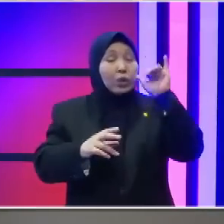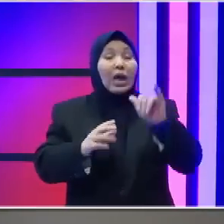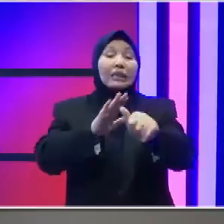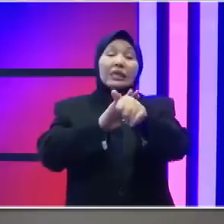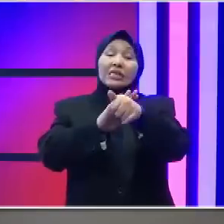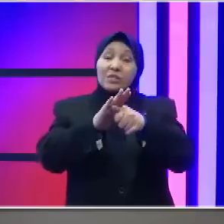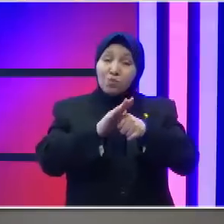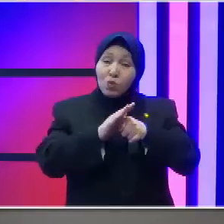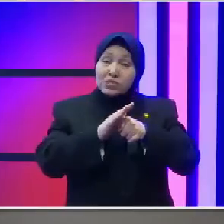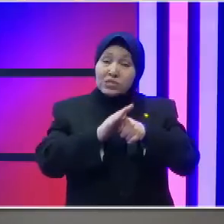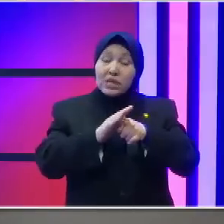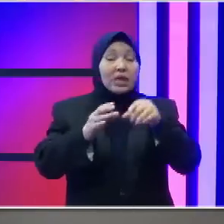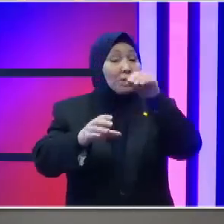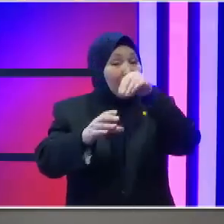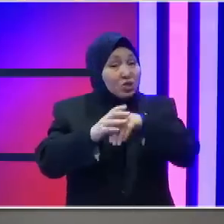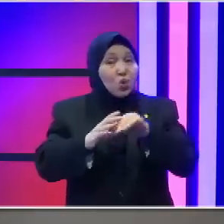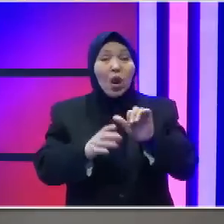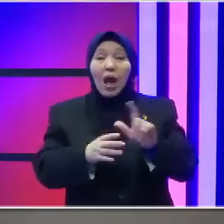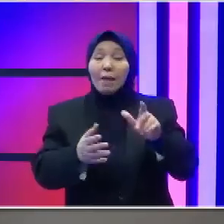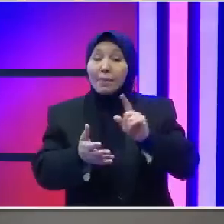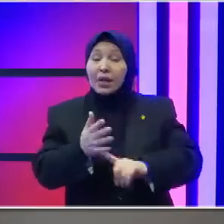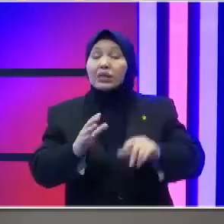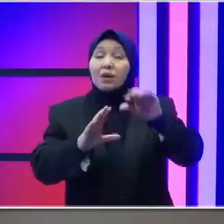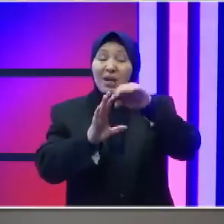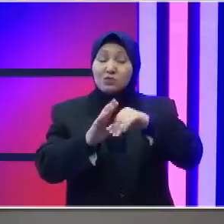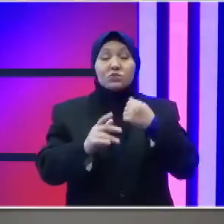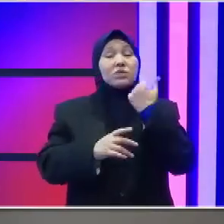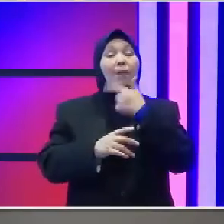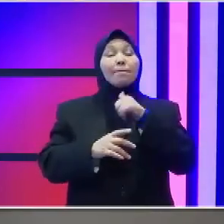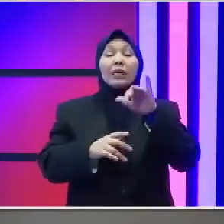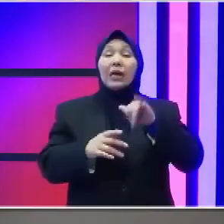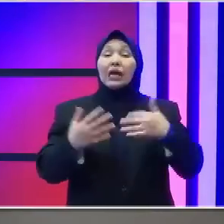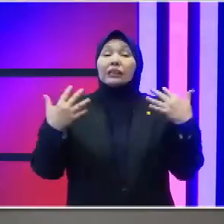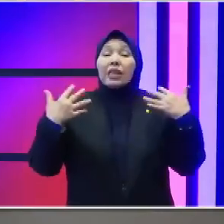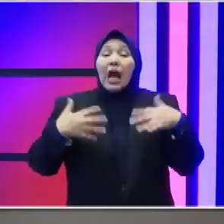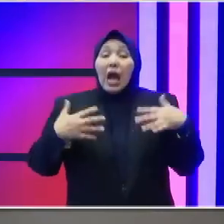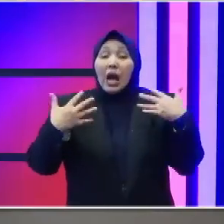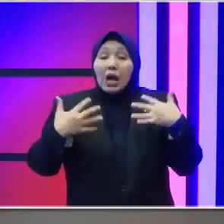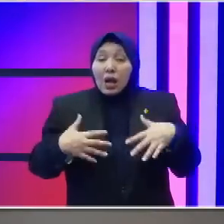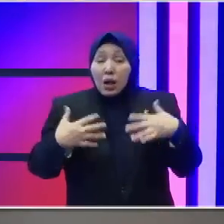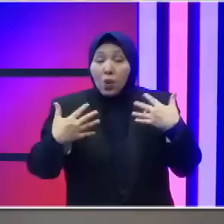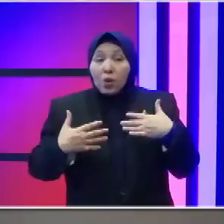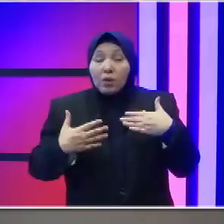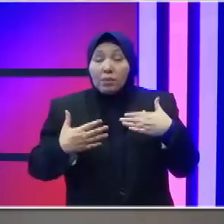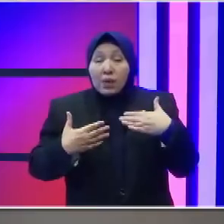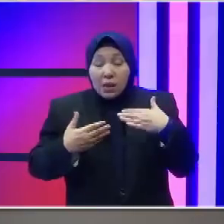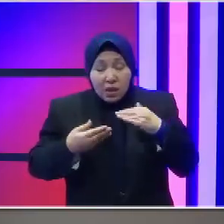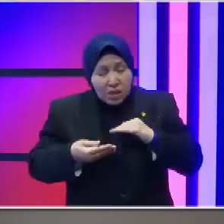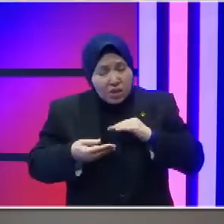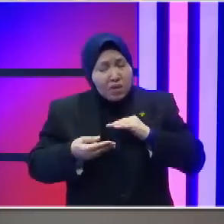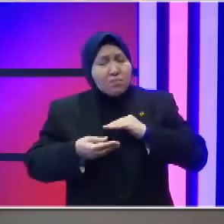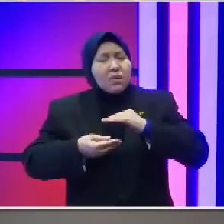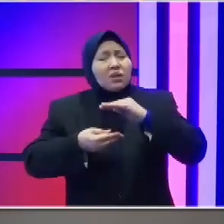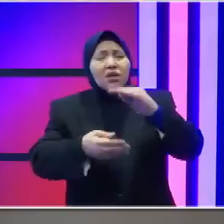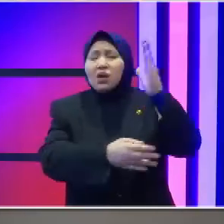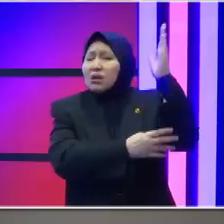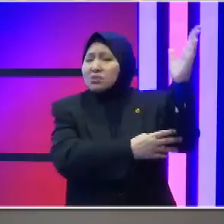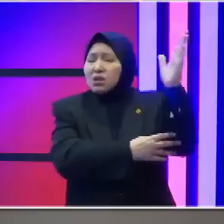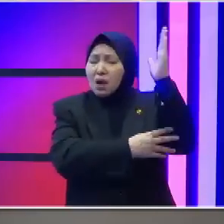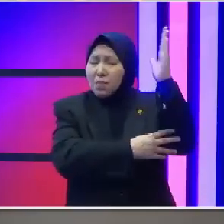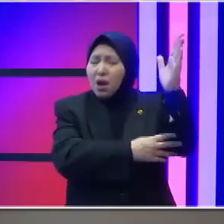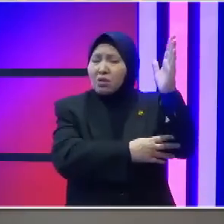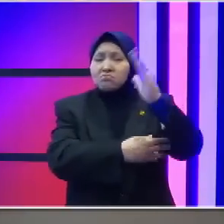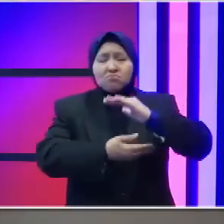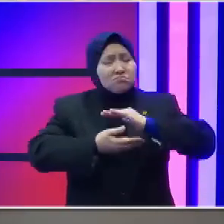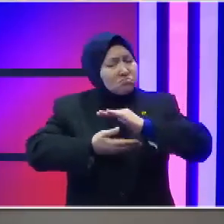yang tersembunyi, termasuklah apa? Termasuklah siapa yang takut ketika disampaikan tazkirah. Ketika